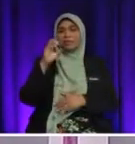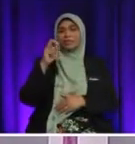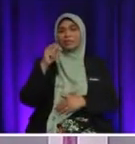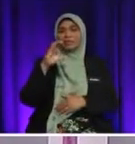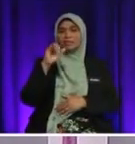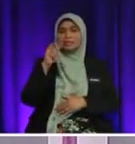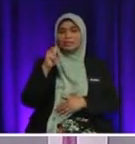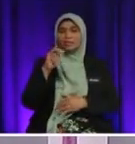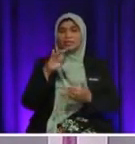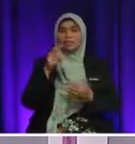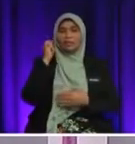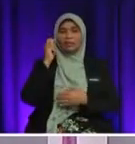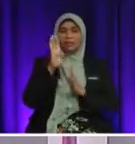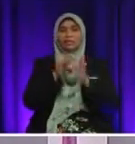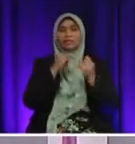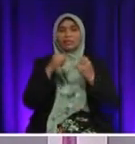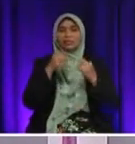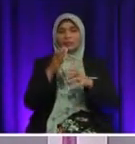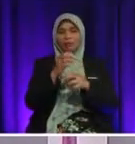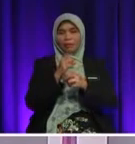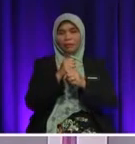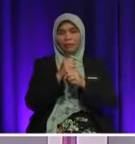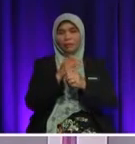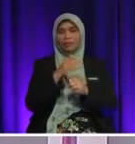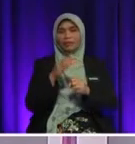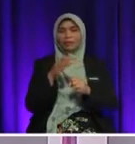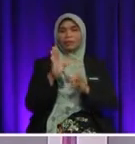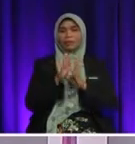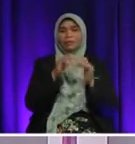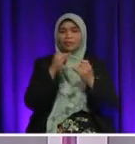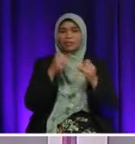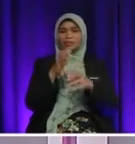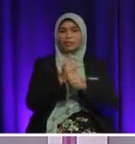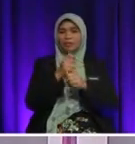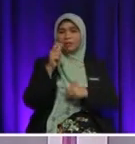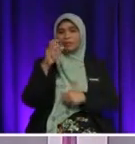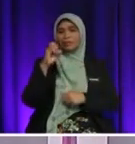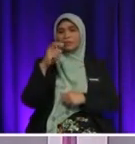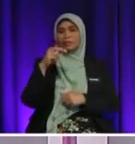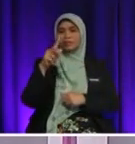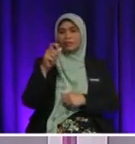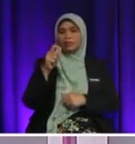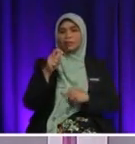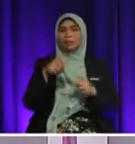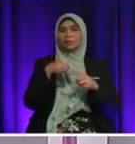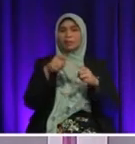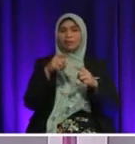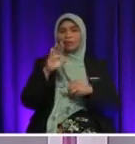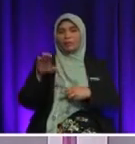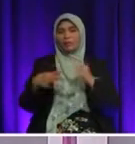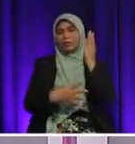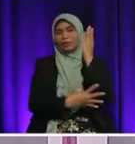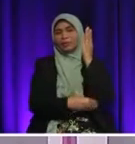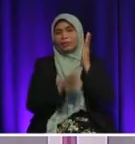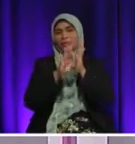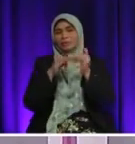tadi. Cincin tadi dia berjaya dapat. Dia dapat tongkat. Okey. Jadi apabila budak miskin ini berjaya dapat